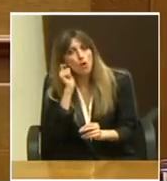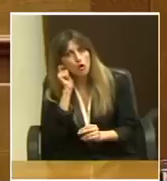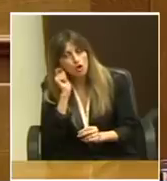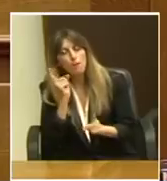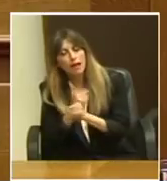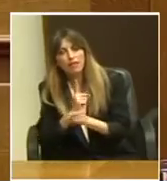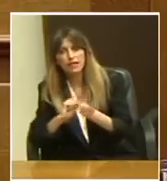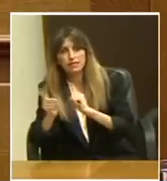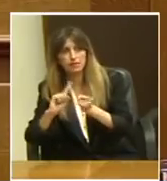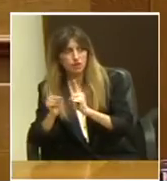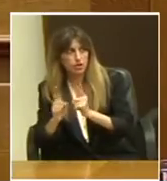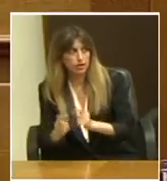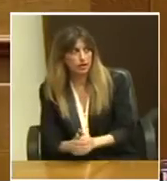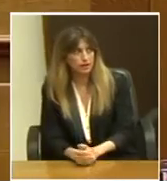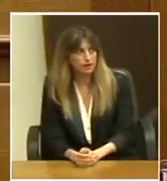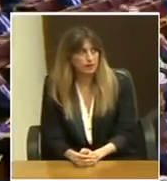Αυτές λοιπόν,